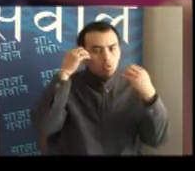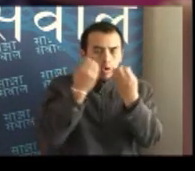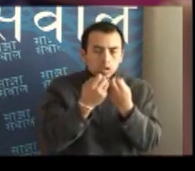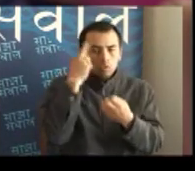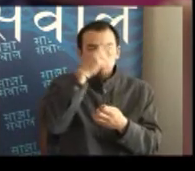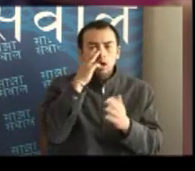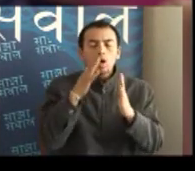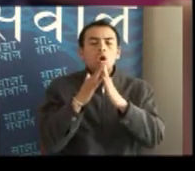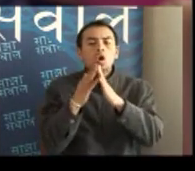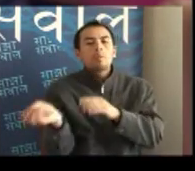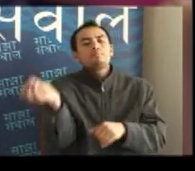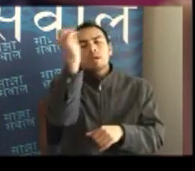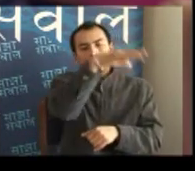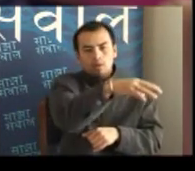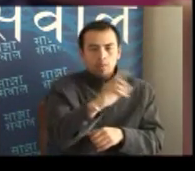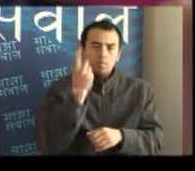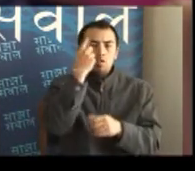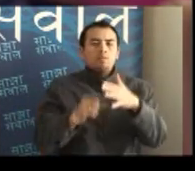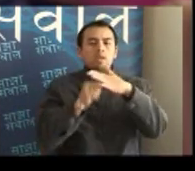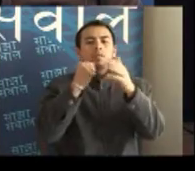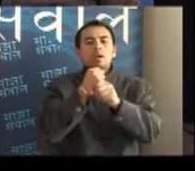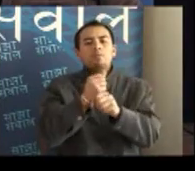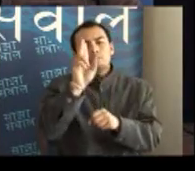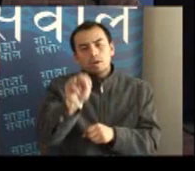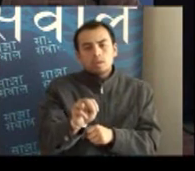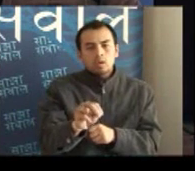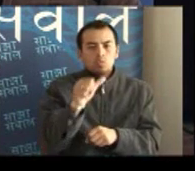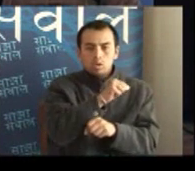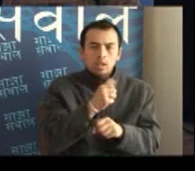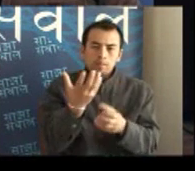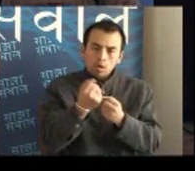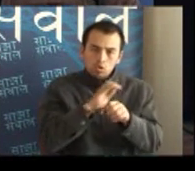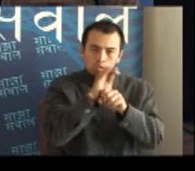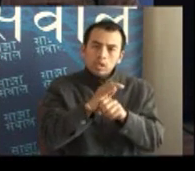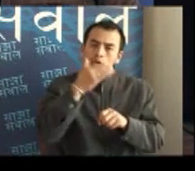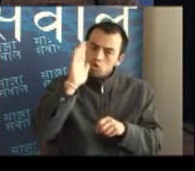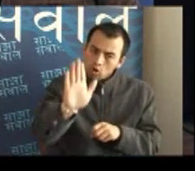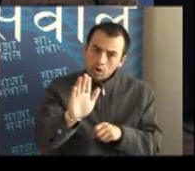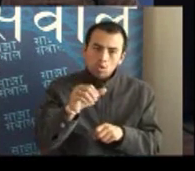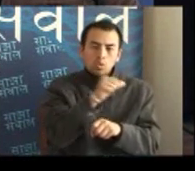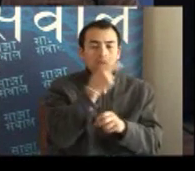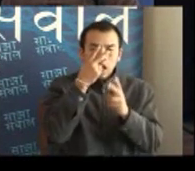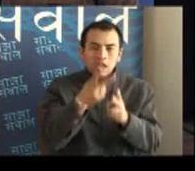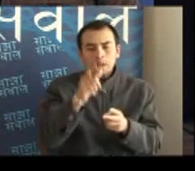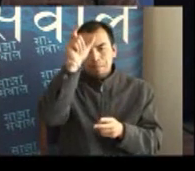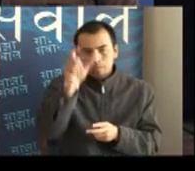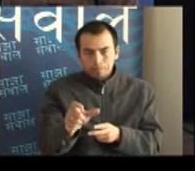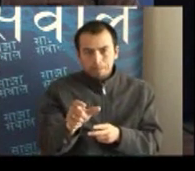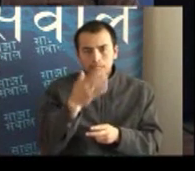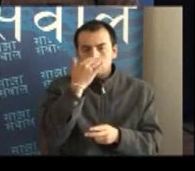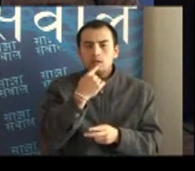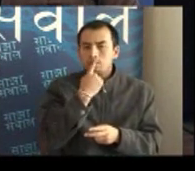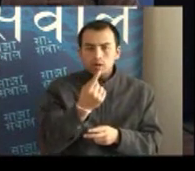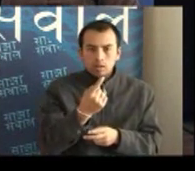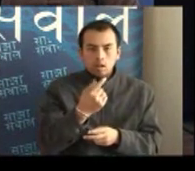सुरक्षित रूपमा घर पठाउने पहिलो प्राथमिकता हुन्छ। उसले पाउने सुविधा त छँदैछ, उसलाई हेर्ने व्यक्ति,